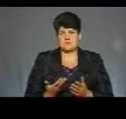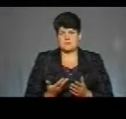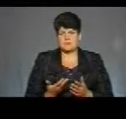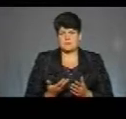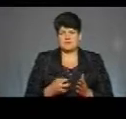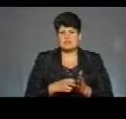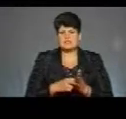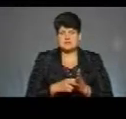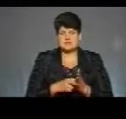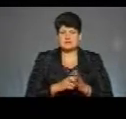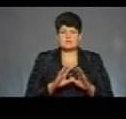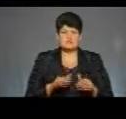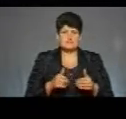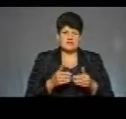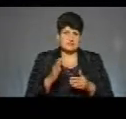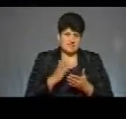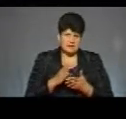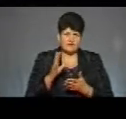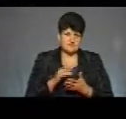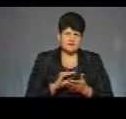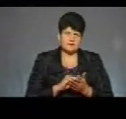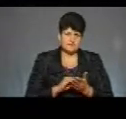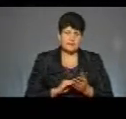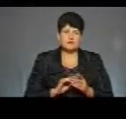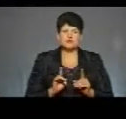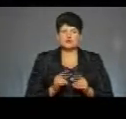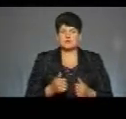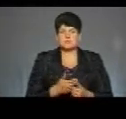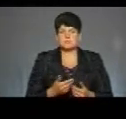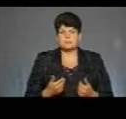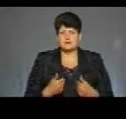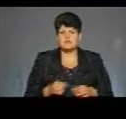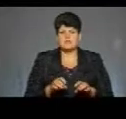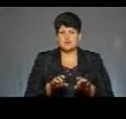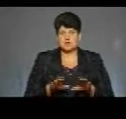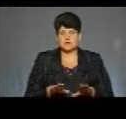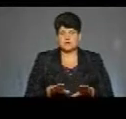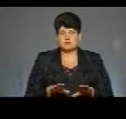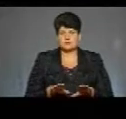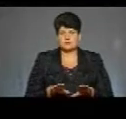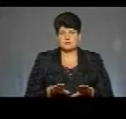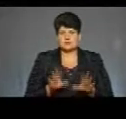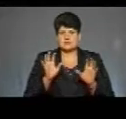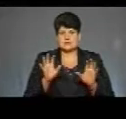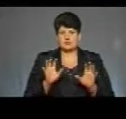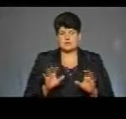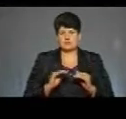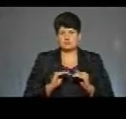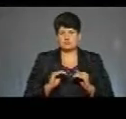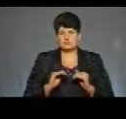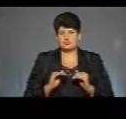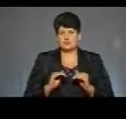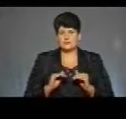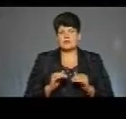в листі є все, в зверненні є все, що ми вирішуємо в законодавчому полі,